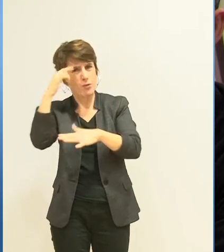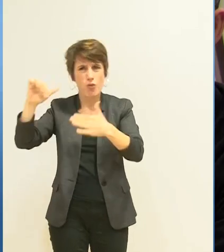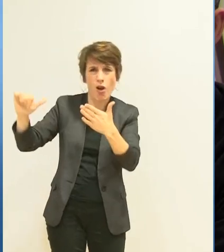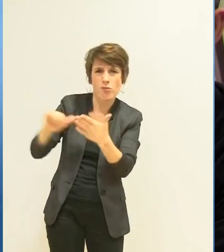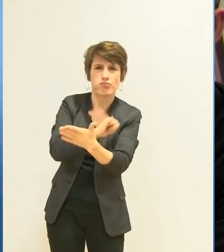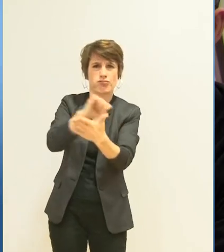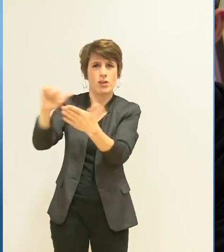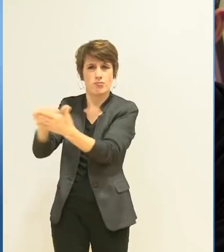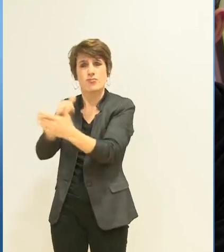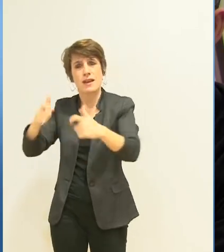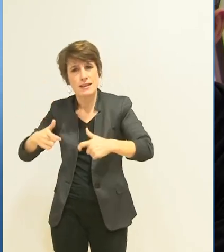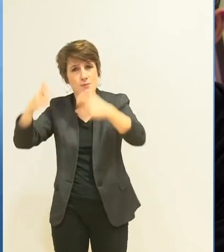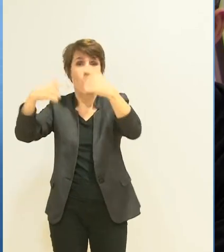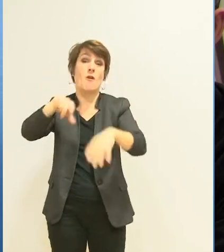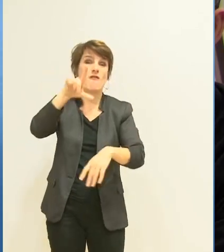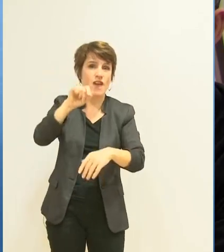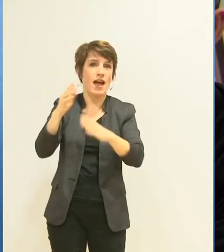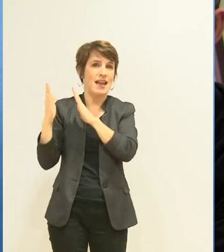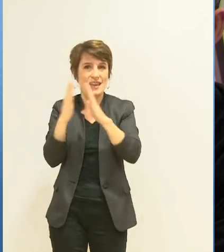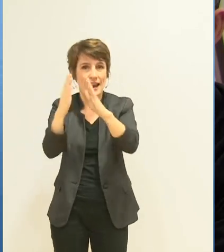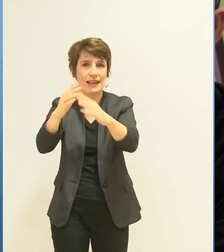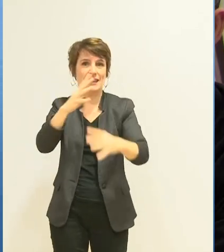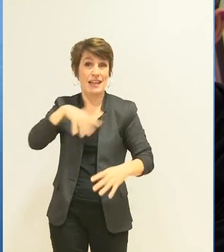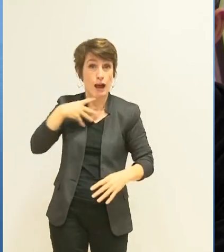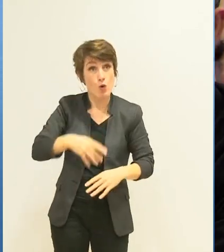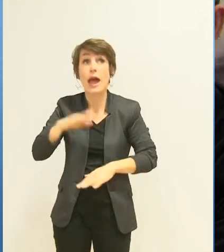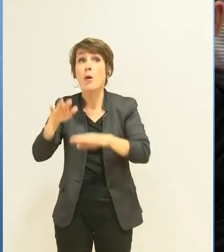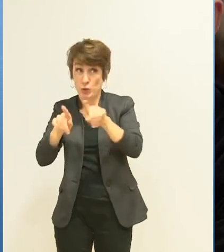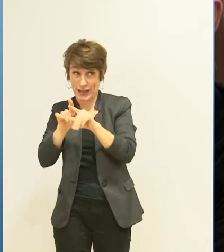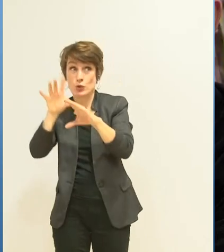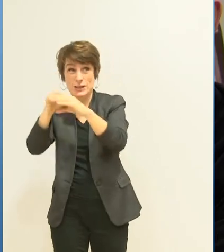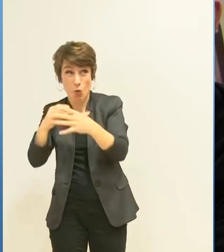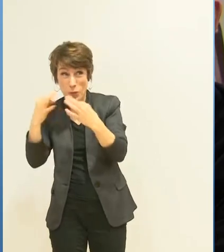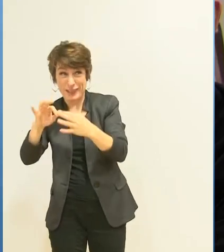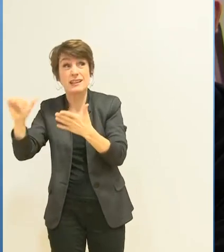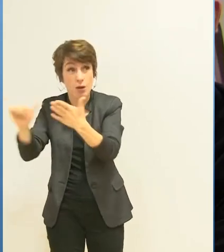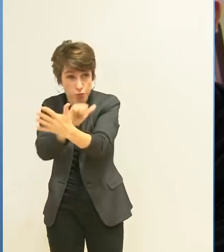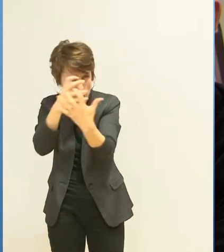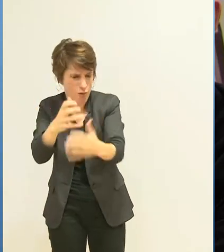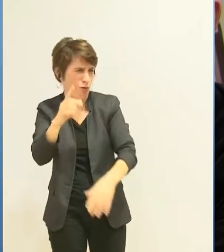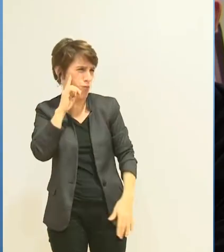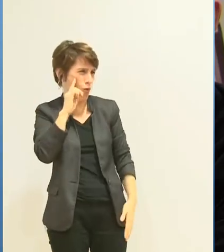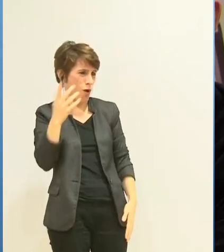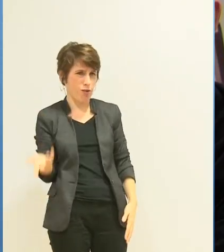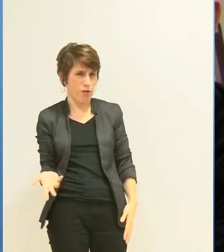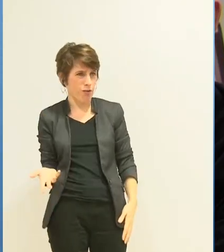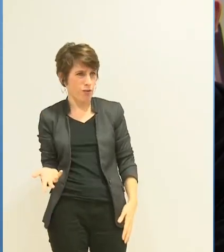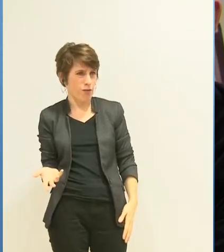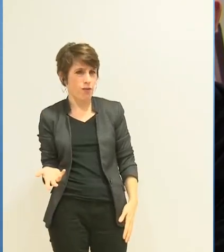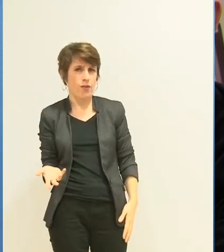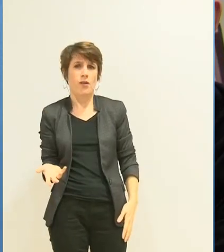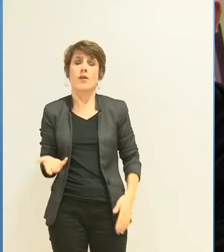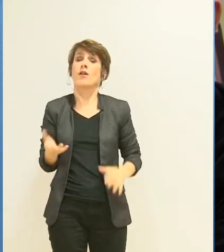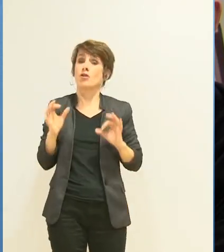immeubles du vin galerie de l'arlequin est peut-être dû 10 à la villeneuve de grenoble celle ci s'est vu décerné également